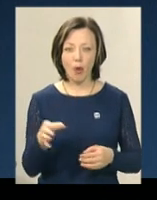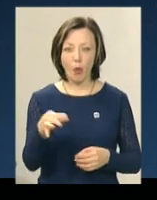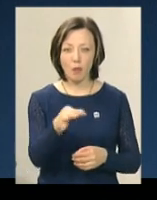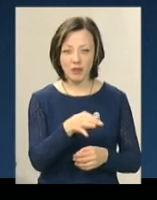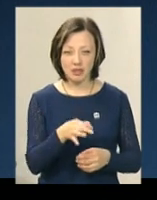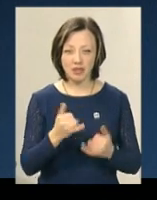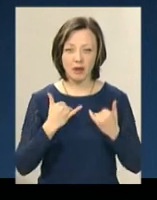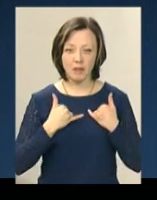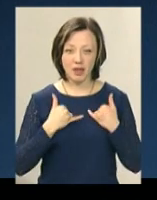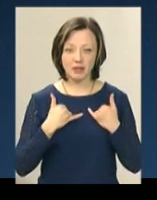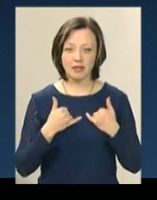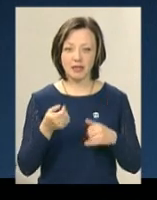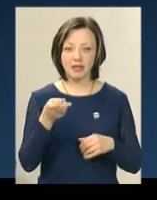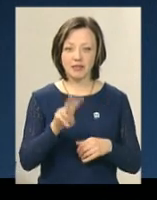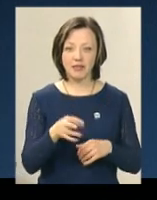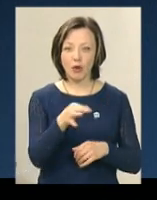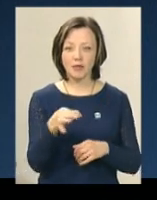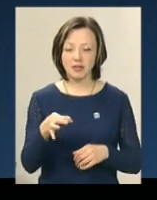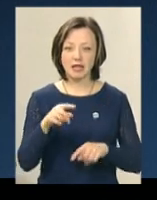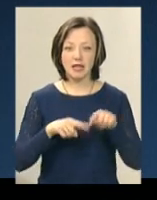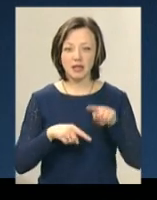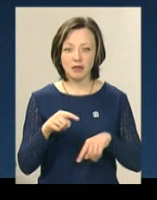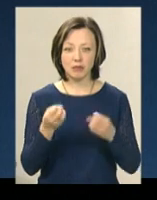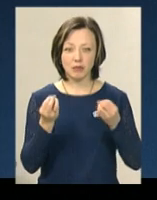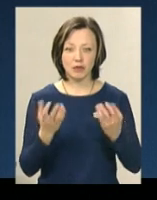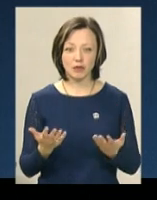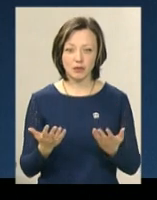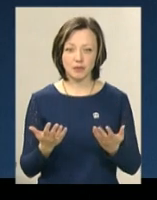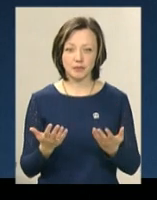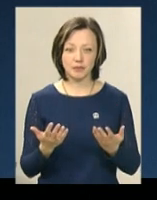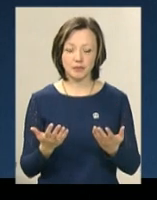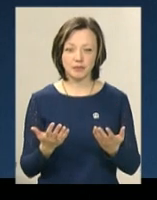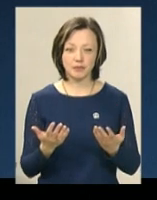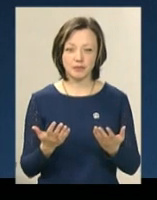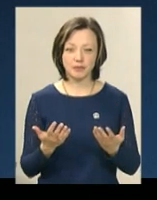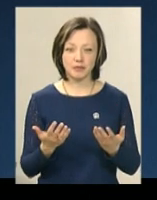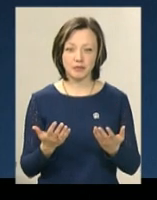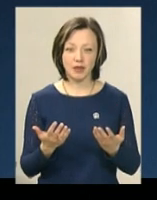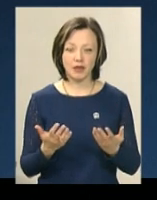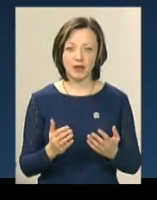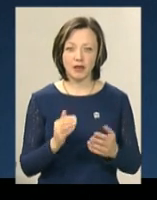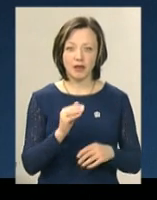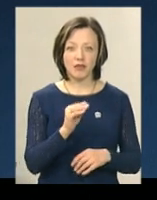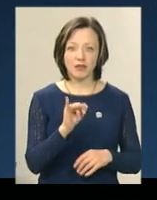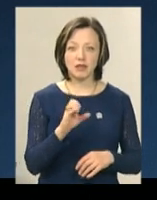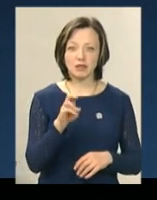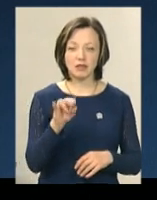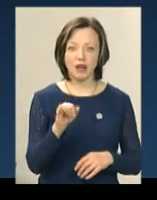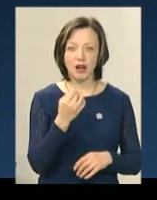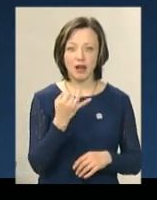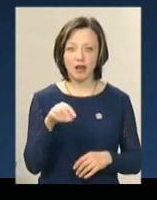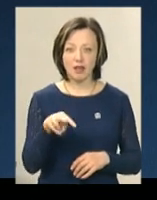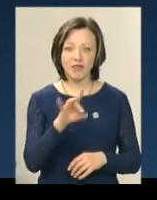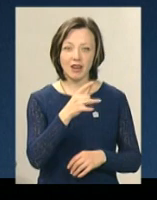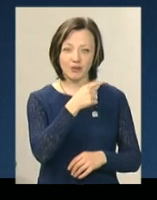Для мене вони дві рідні, але просто фрістайлом я займалась в Рівному. І в